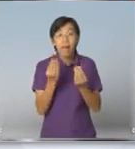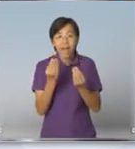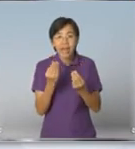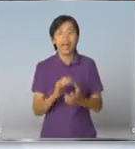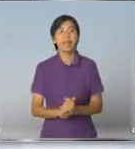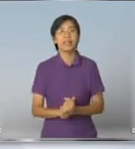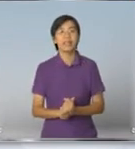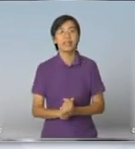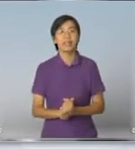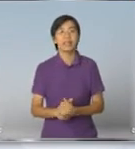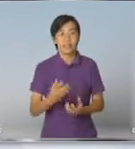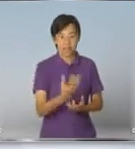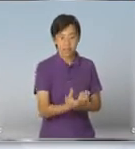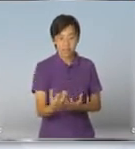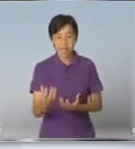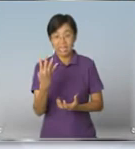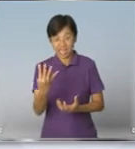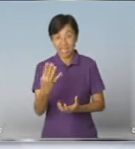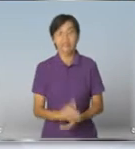ในภาชนะ ครับผม